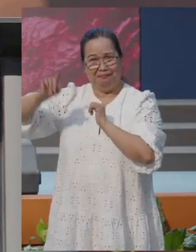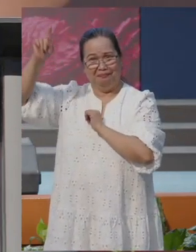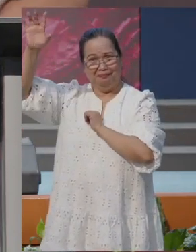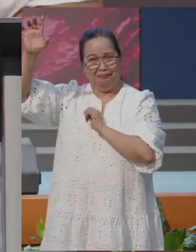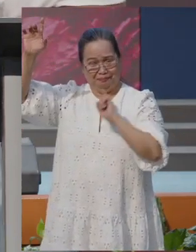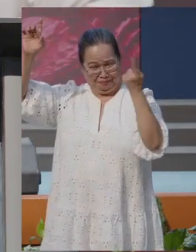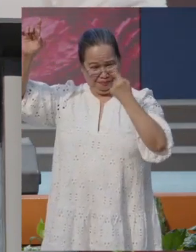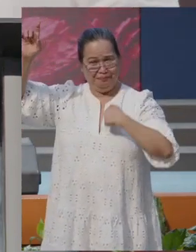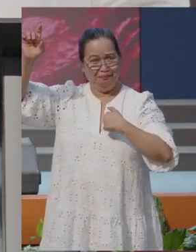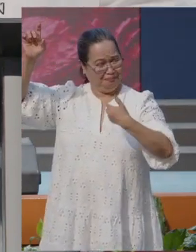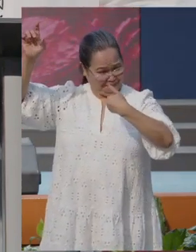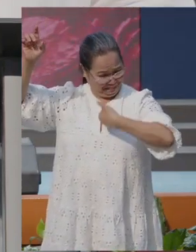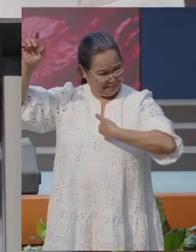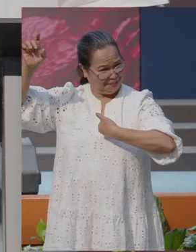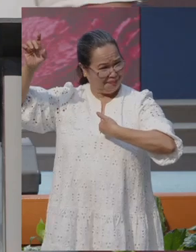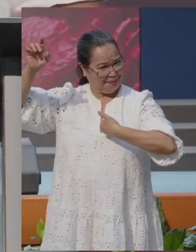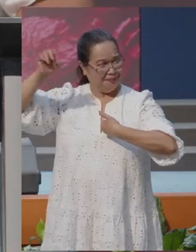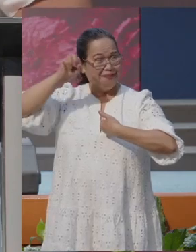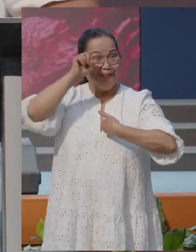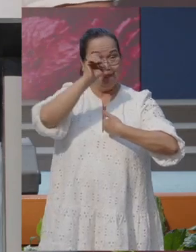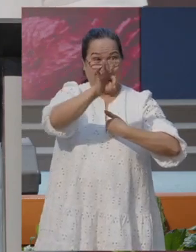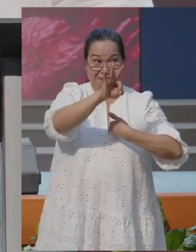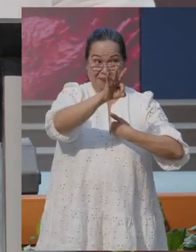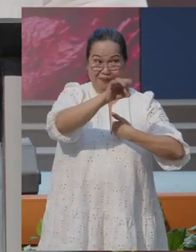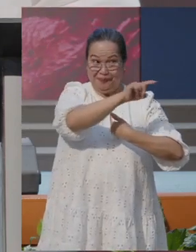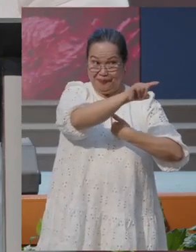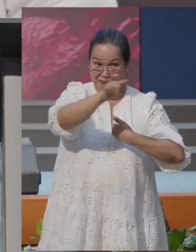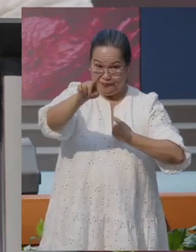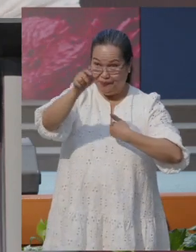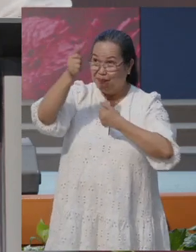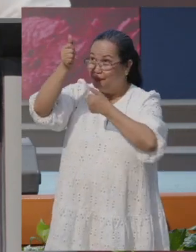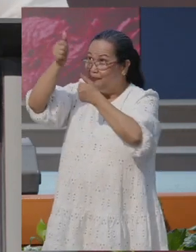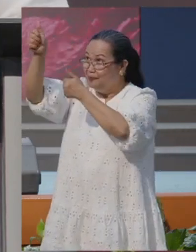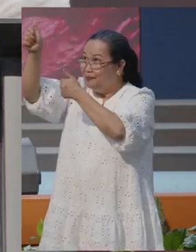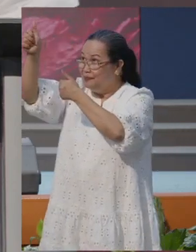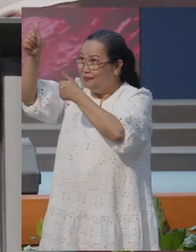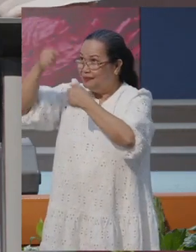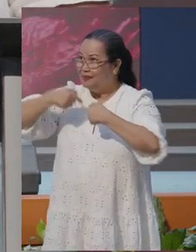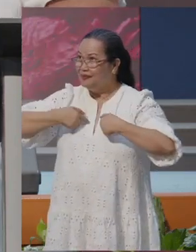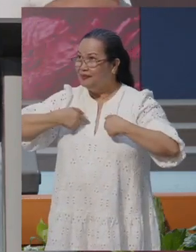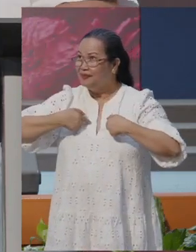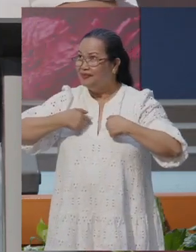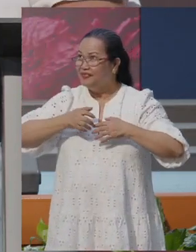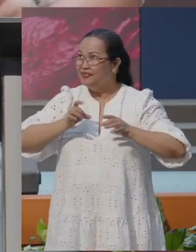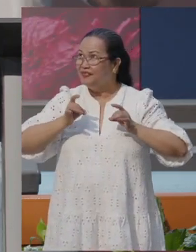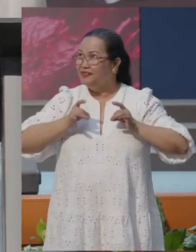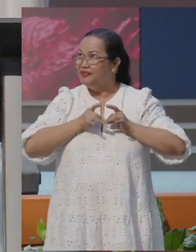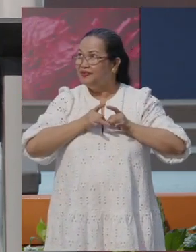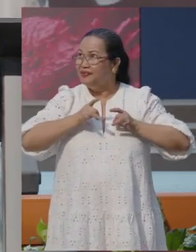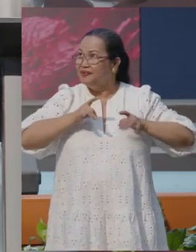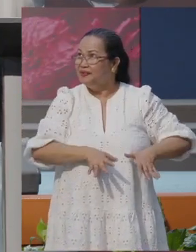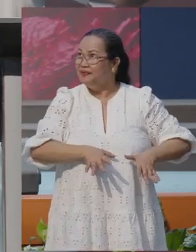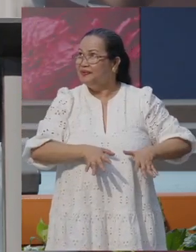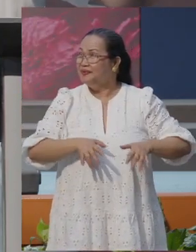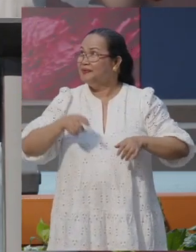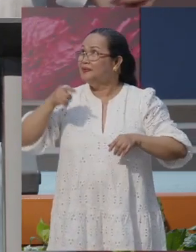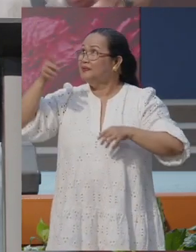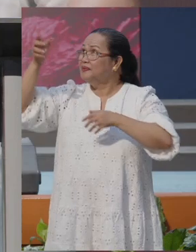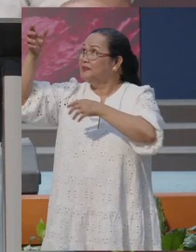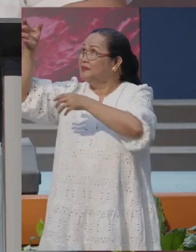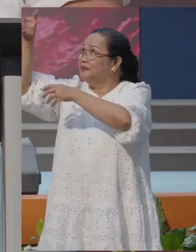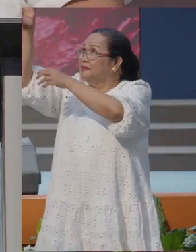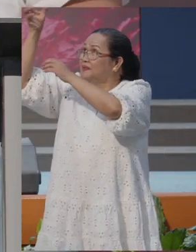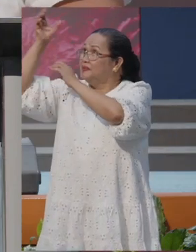Kaya ang sabi niya, if anyone should come after me, he should deny himself, take up his